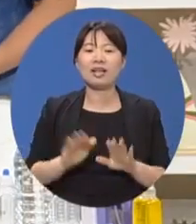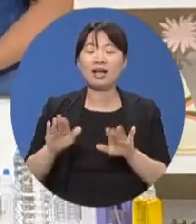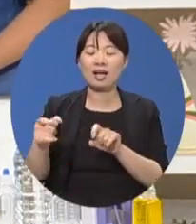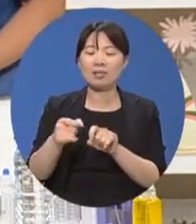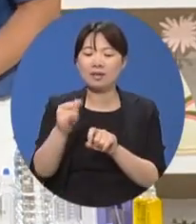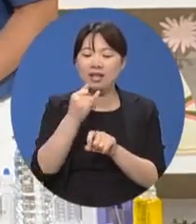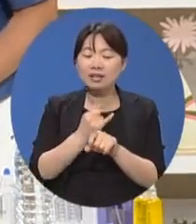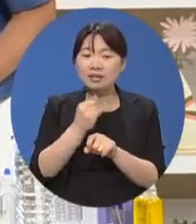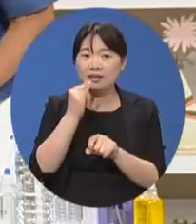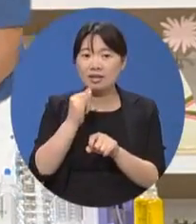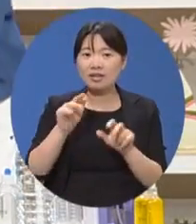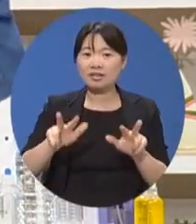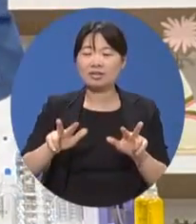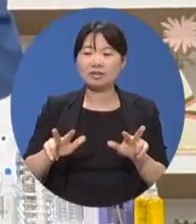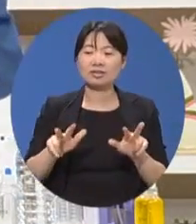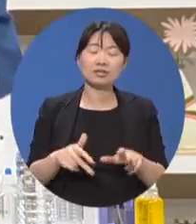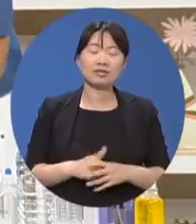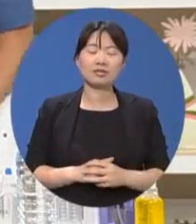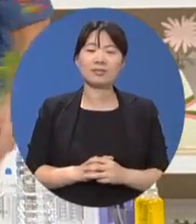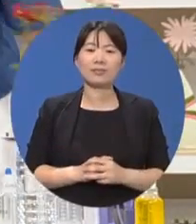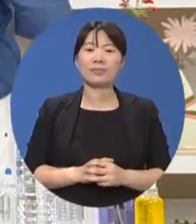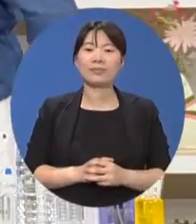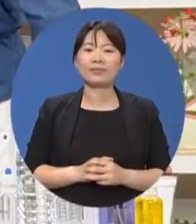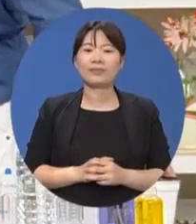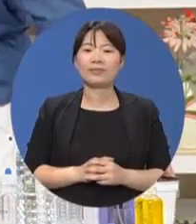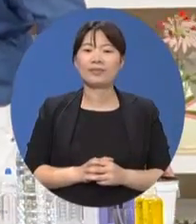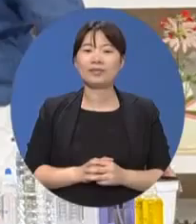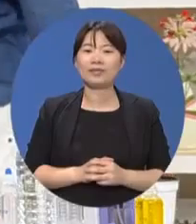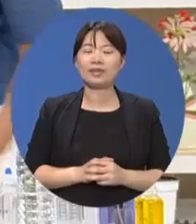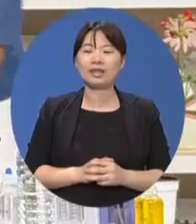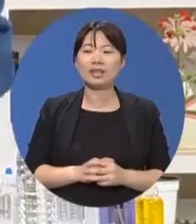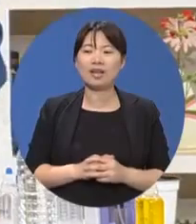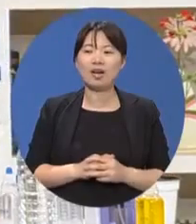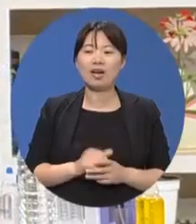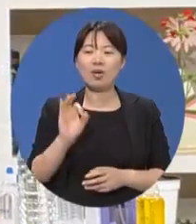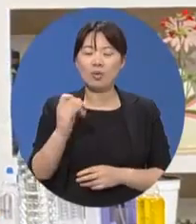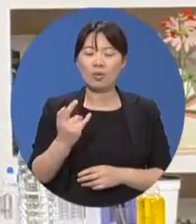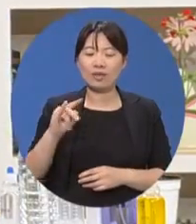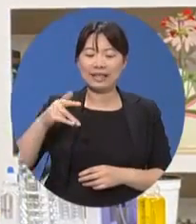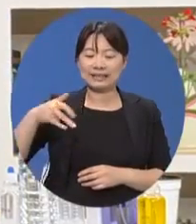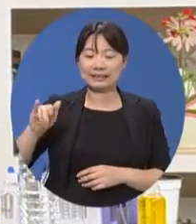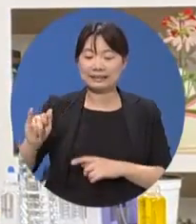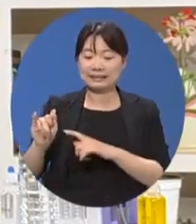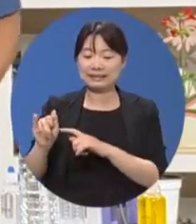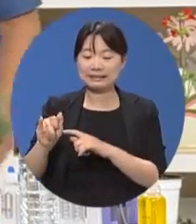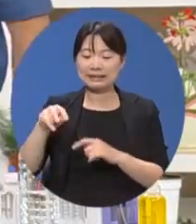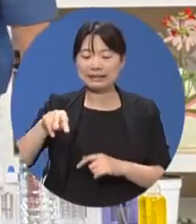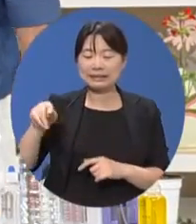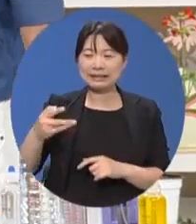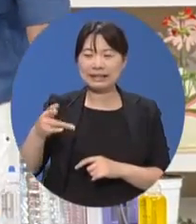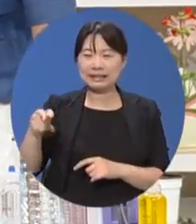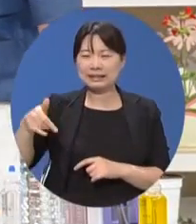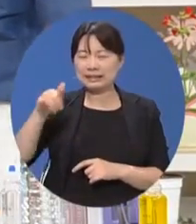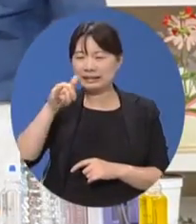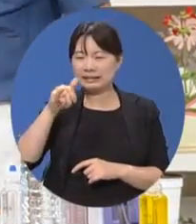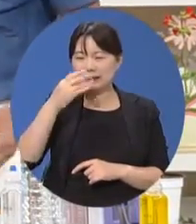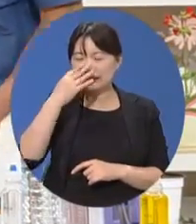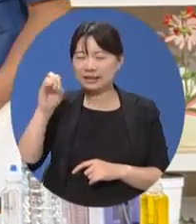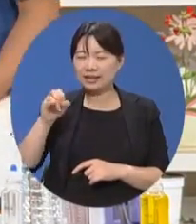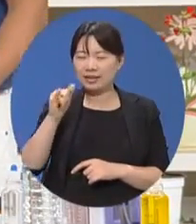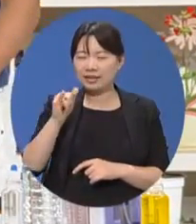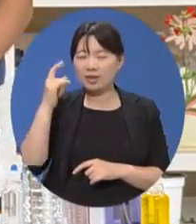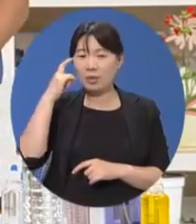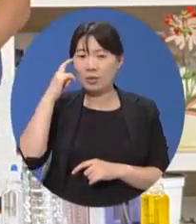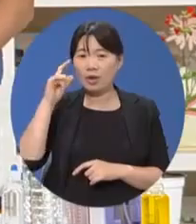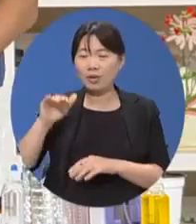앞에는 지금 어 이건 오렌지 이것을 핵 인데 왜 여기에 올려 놓았죠 친구 되는거 아니가 죄송해서 생계